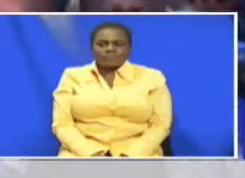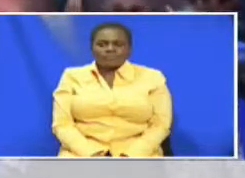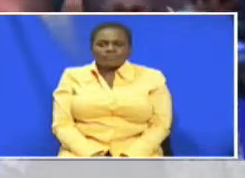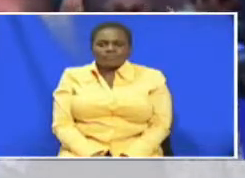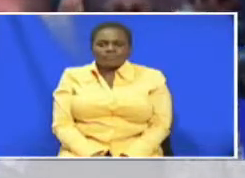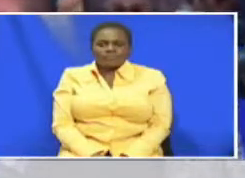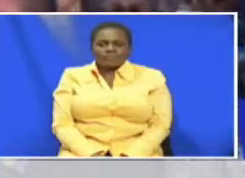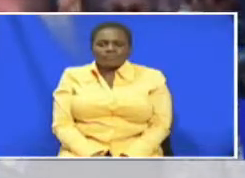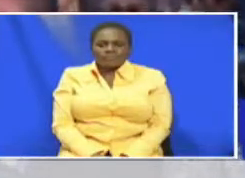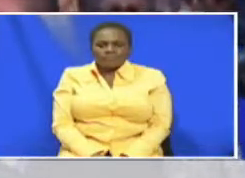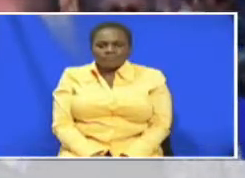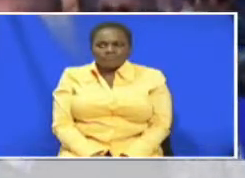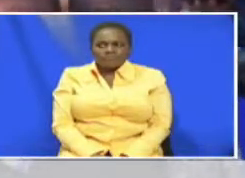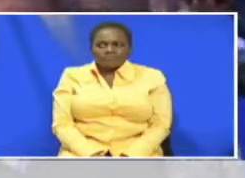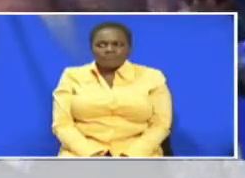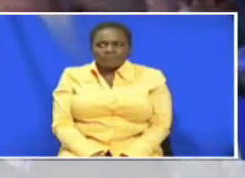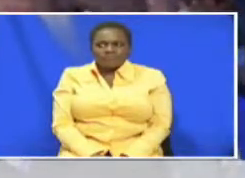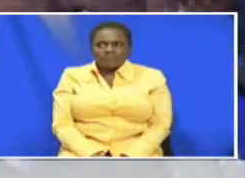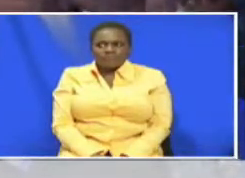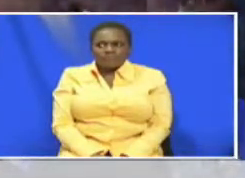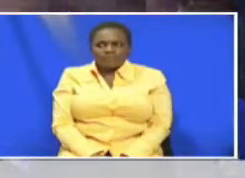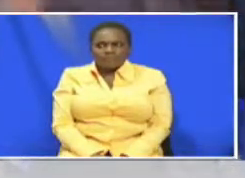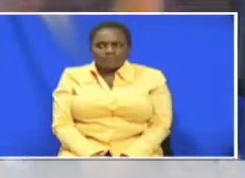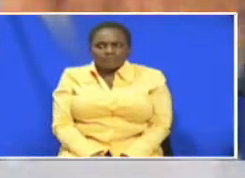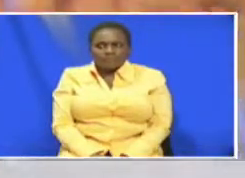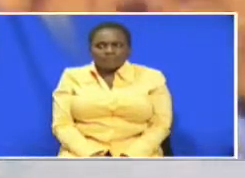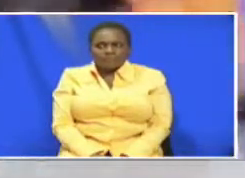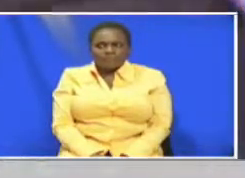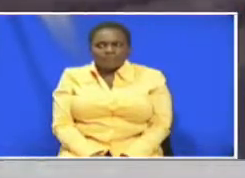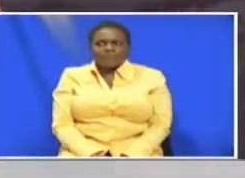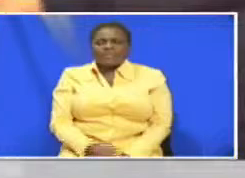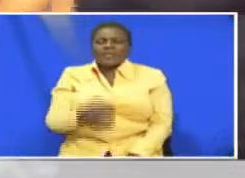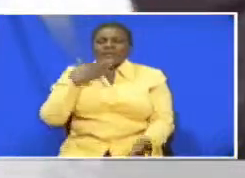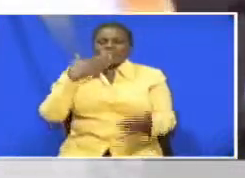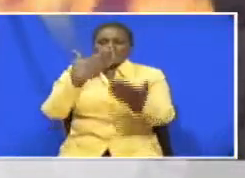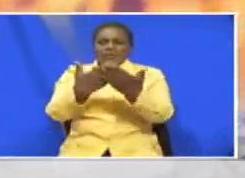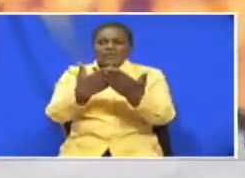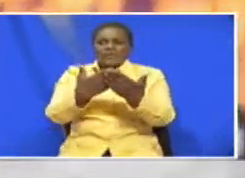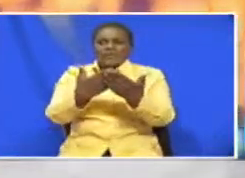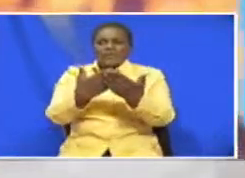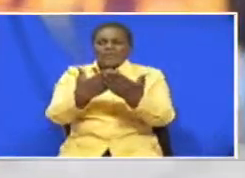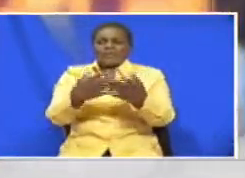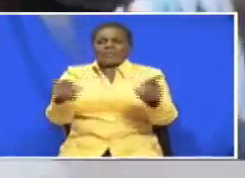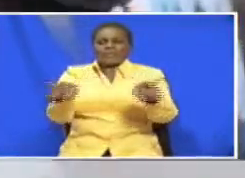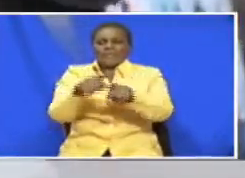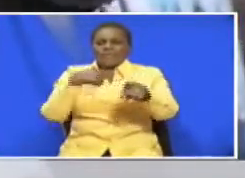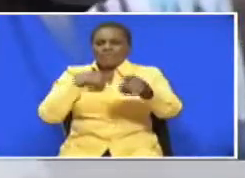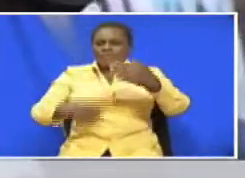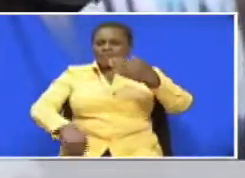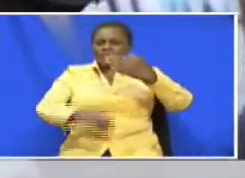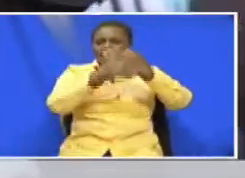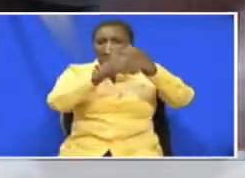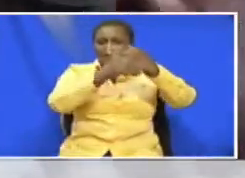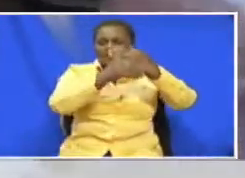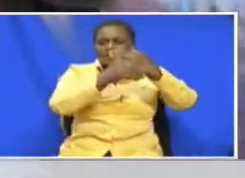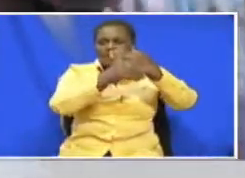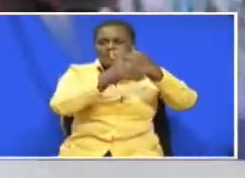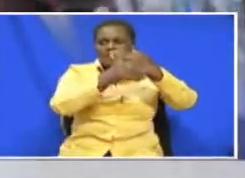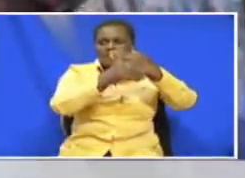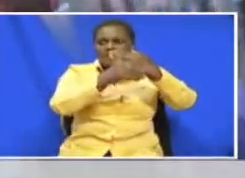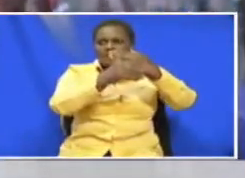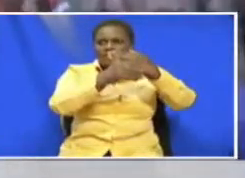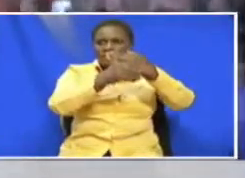To shake the hand of his rival, I thank him. I must add here that with